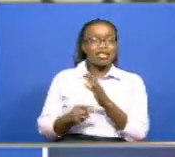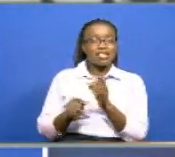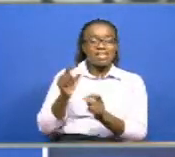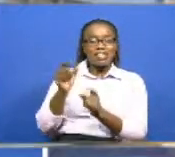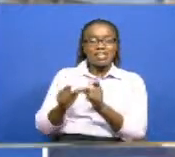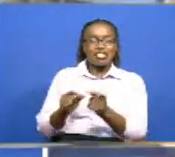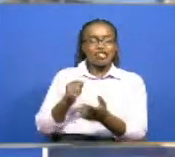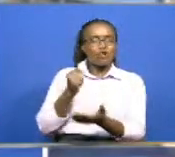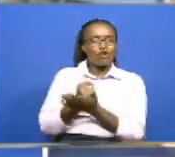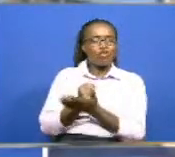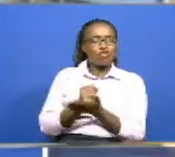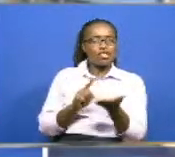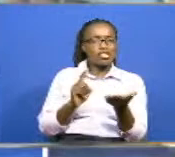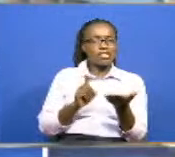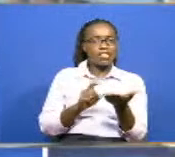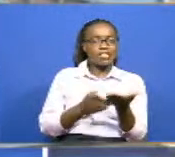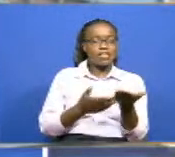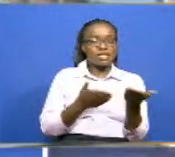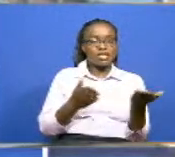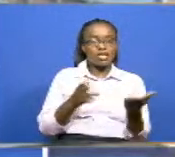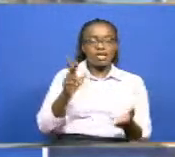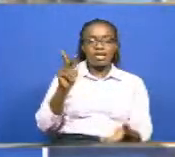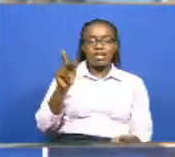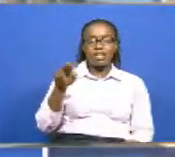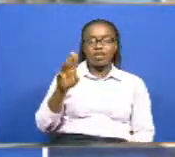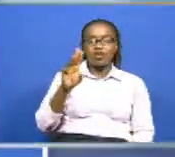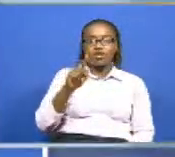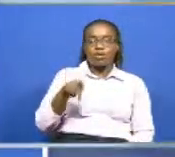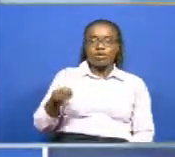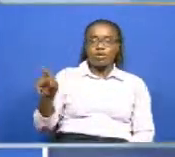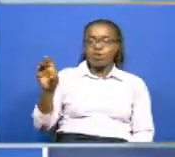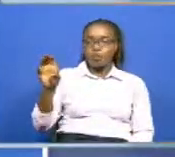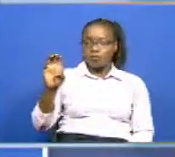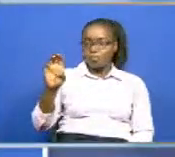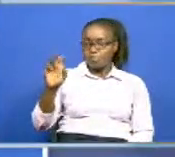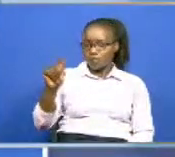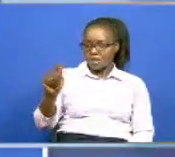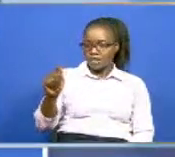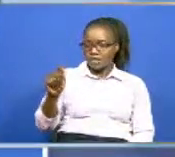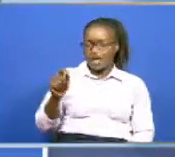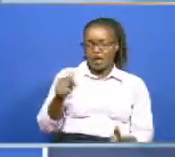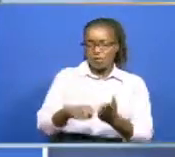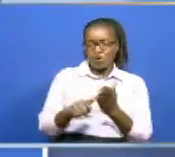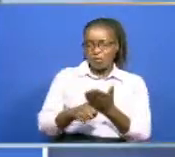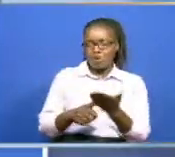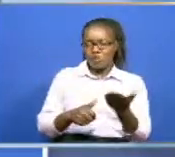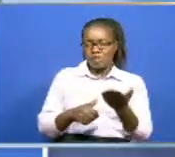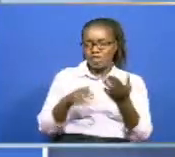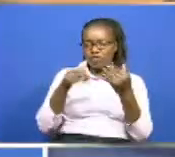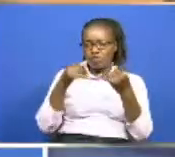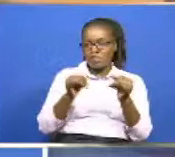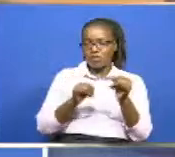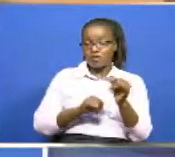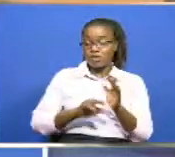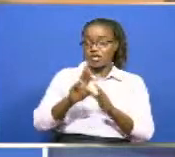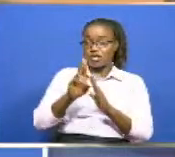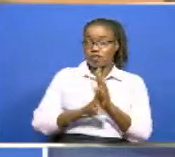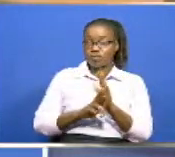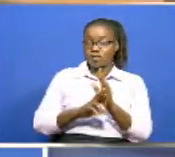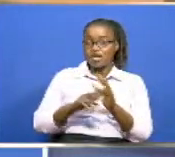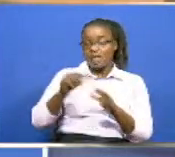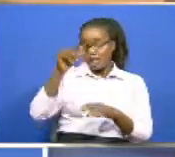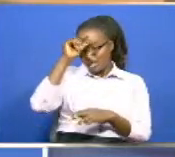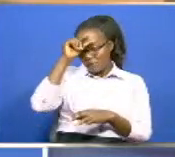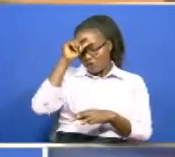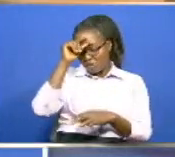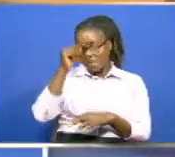kuna sanitizer. Chama cha walimu cha KUPET kimesema shule nyingi zitatatizika kutimiza kanuni hizo za serikali. Chama cha